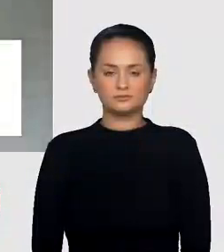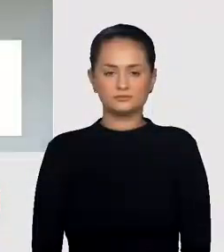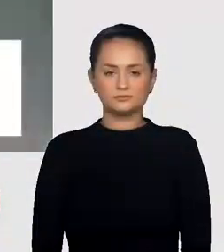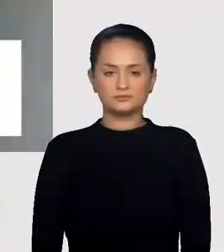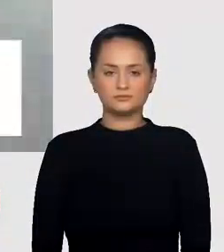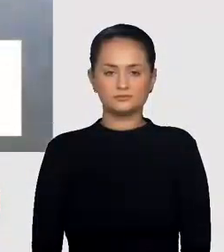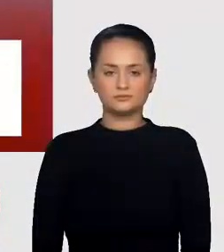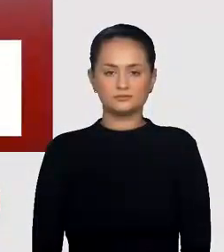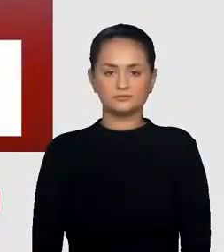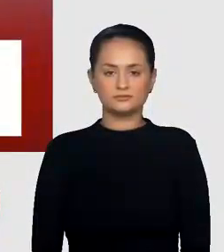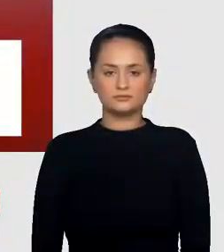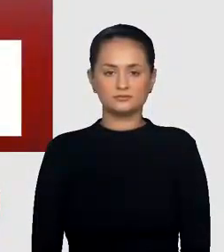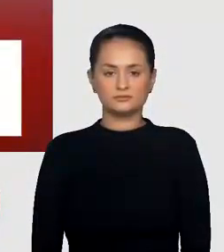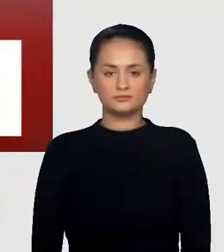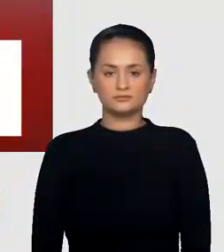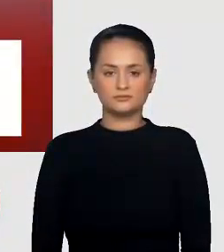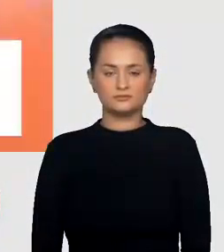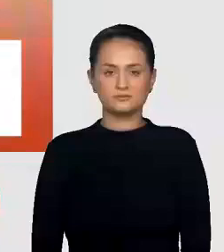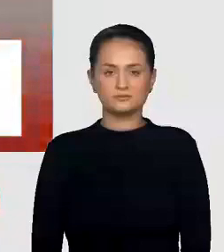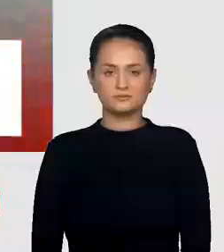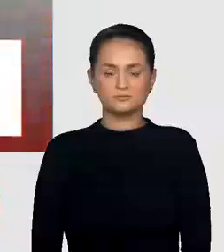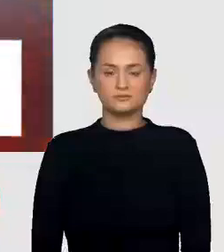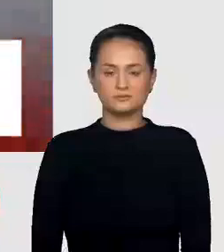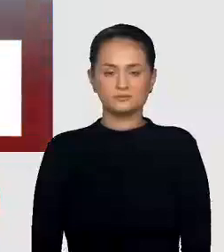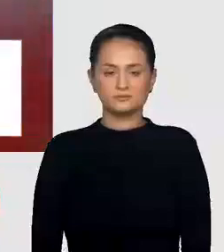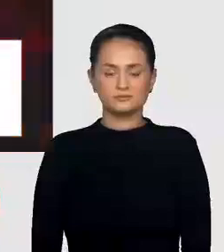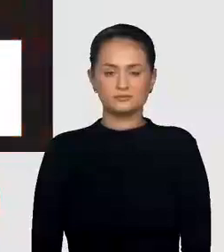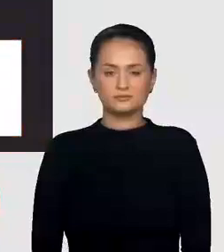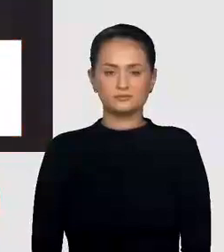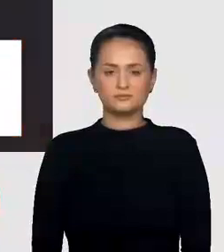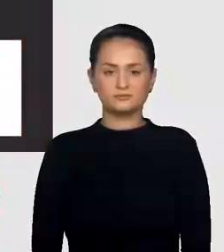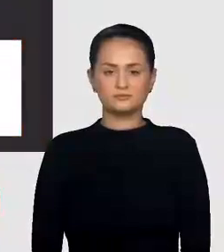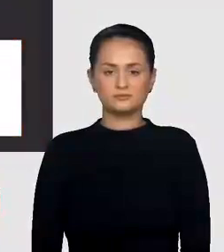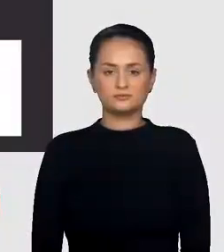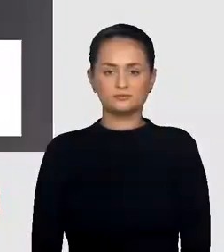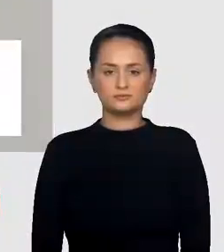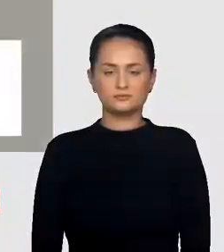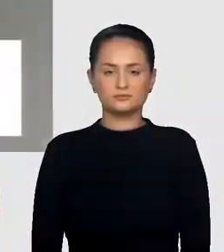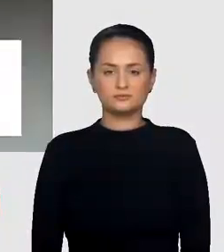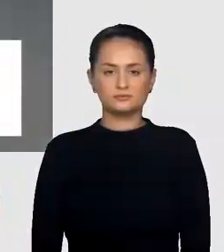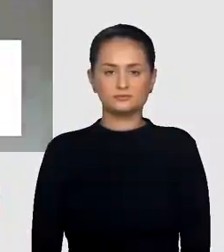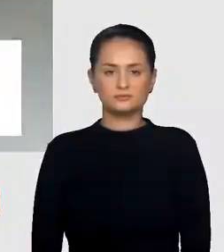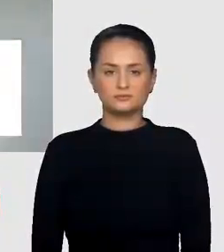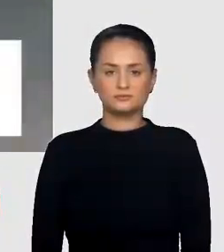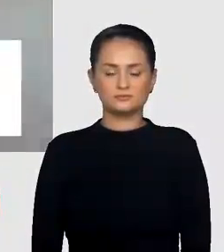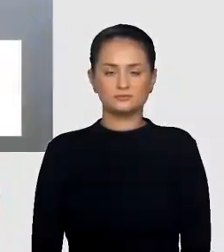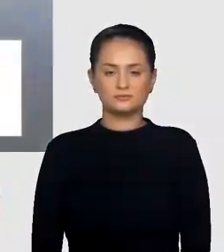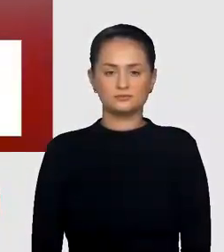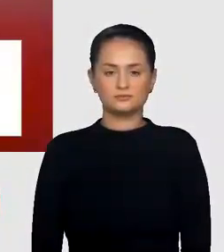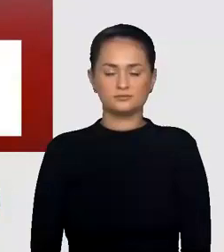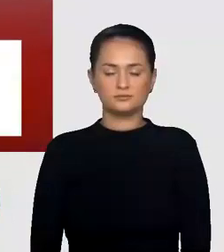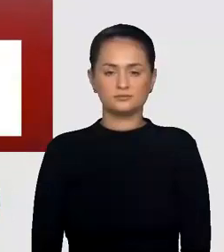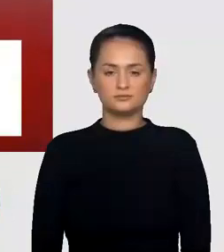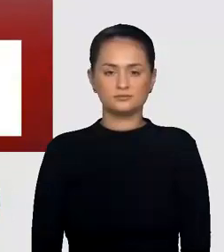nu au fost provocate victime. Israelul a răspuns la atacurile venite din Liban prin atacarea infrastructurii